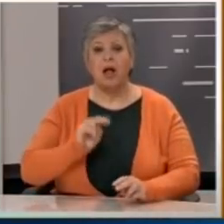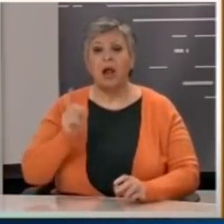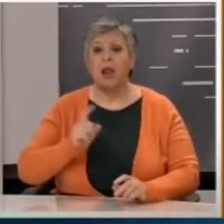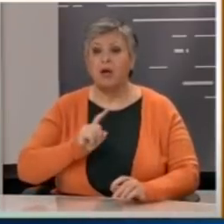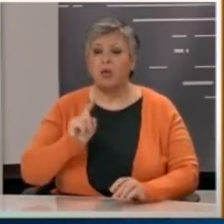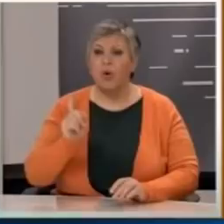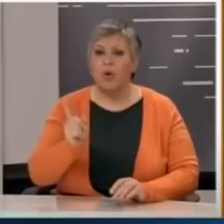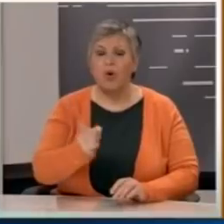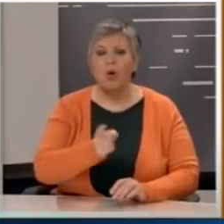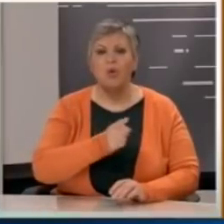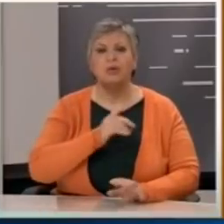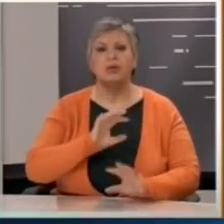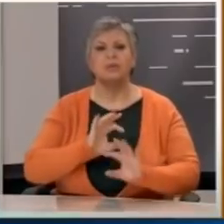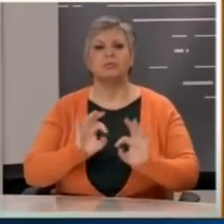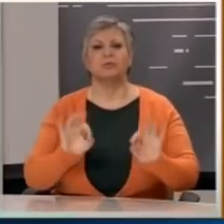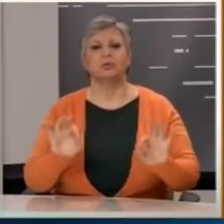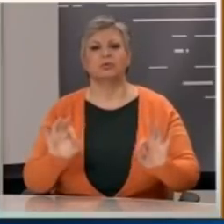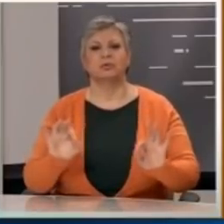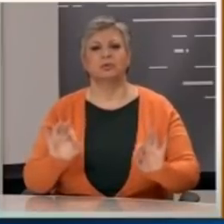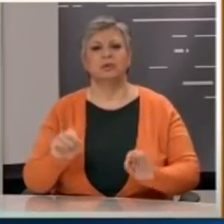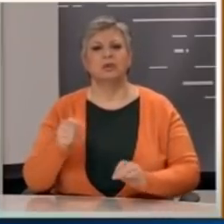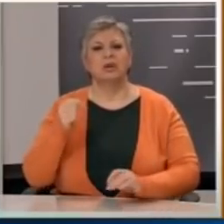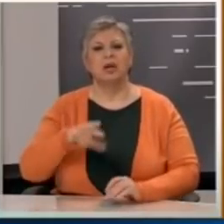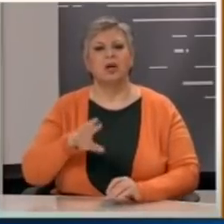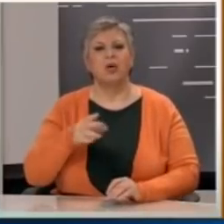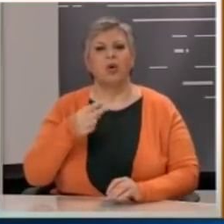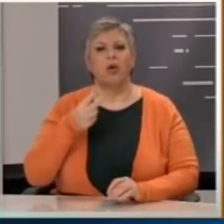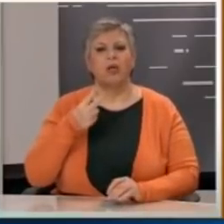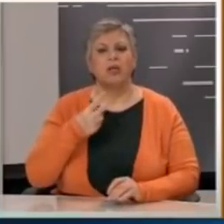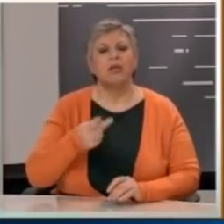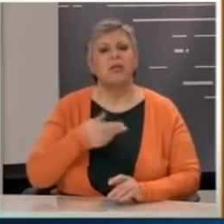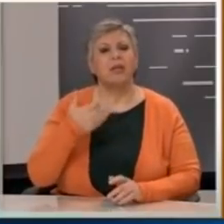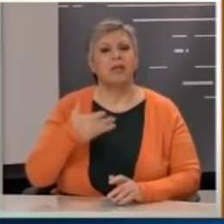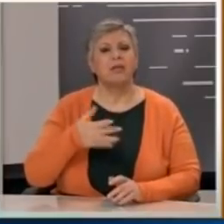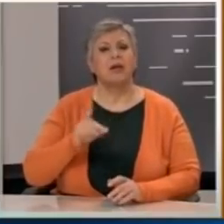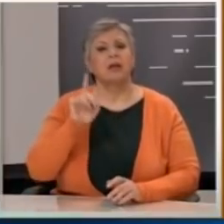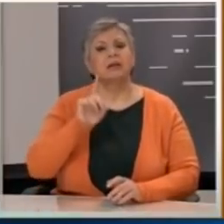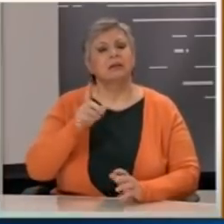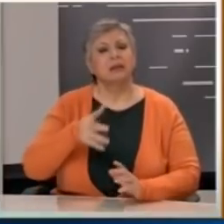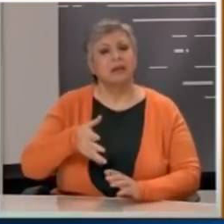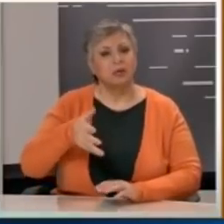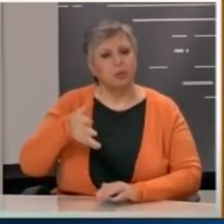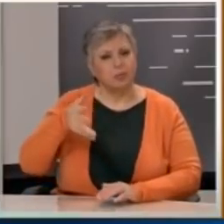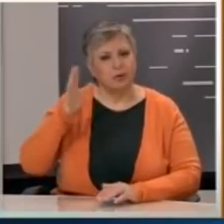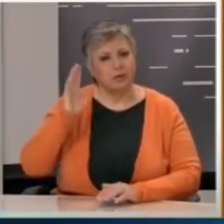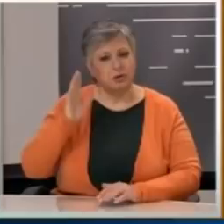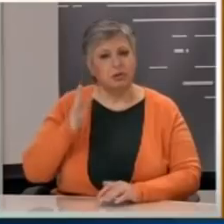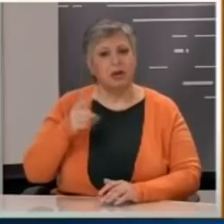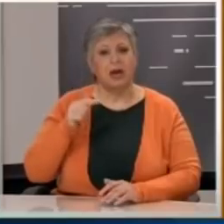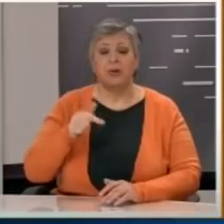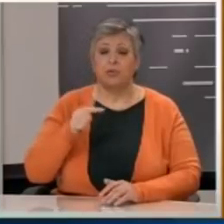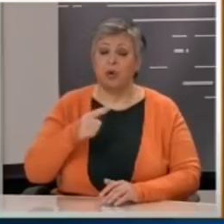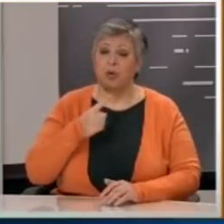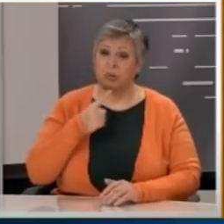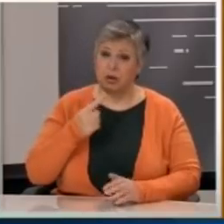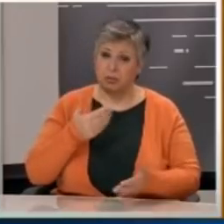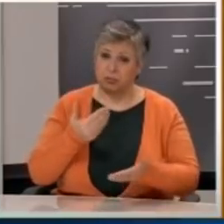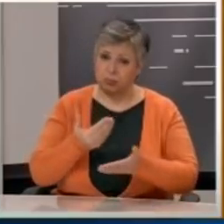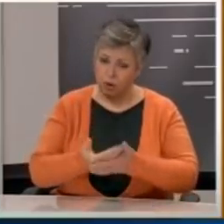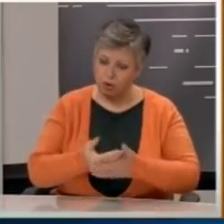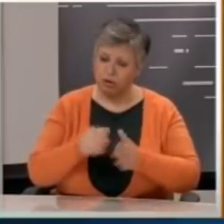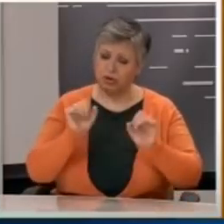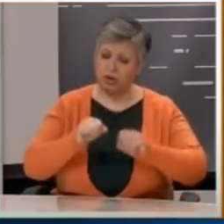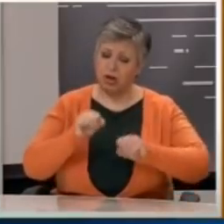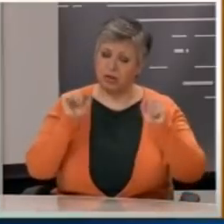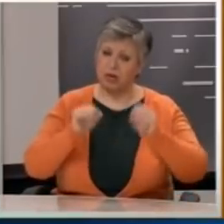κινδυνεύουν. Γιατί ούτε τον κύριο Μητσοτάκη είδα να έχει μια τέτοια να πει. Είναι πολύ ωραία η πρόταση του κύριου Λεβέντη. Όταν κάνουμε αναθέσεις